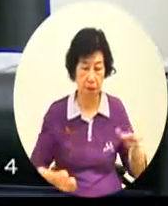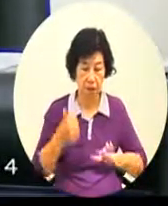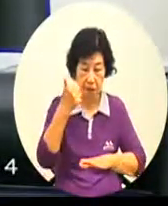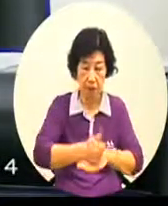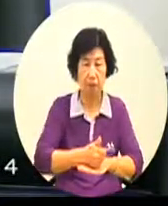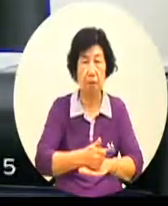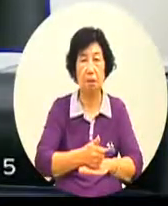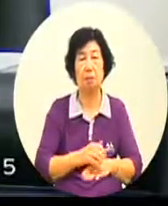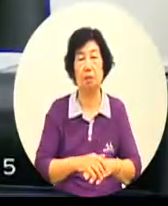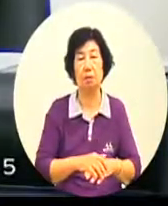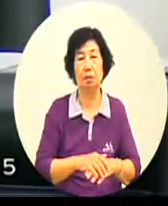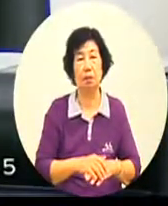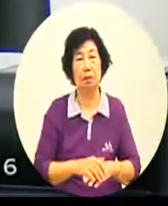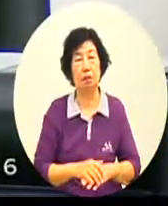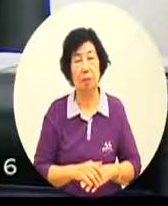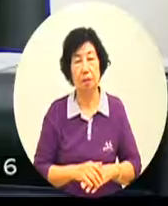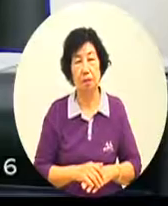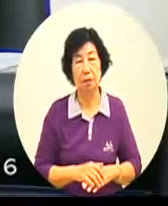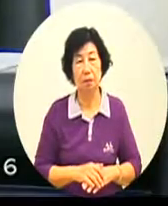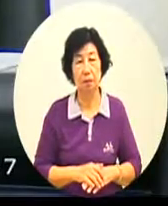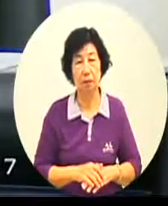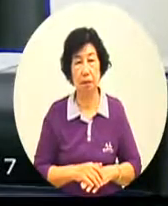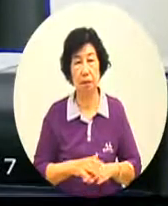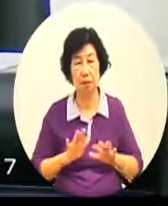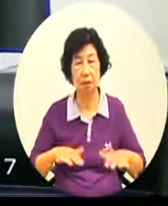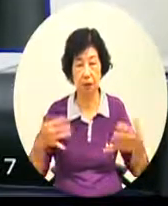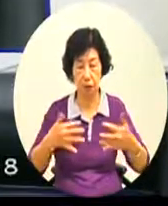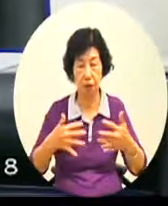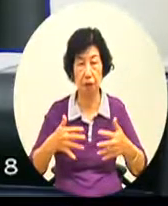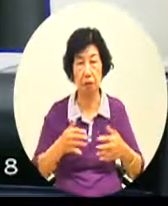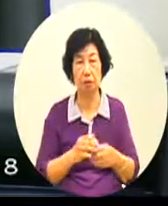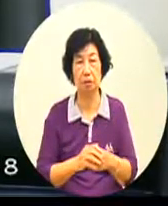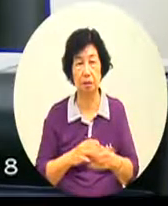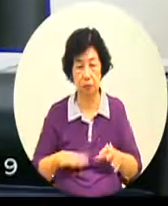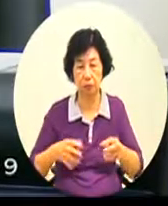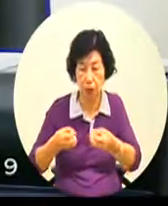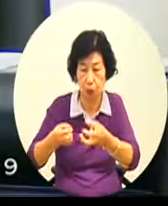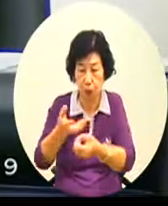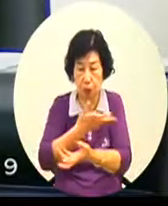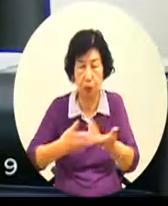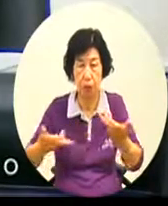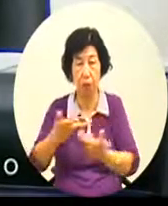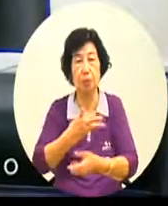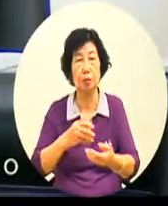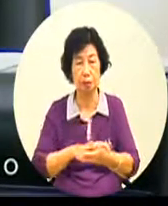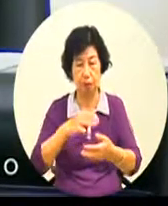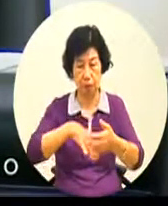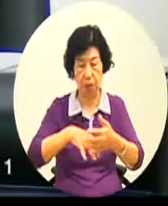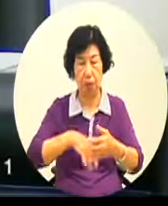任之后这个问题就在我们现在要在讨论的这个范畴里面那